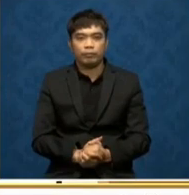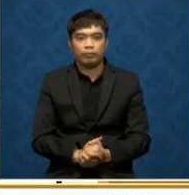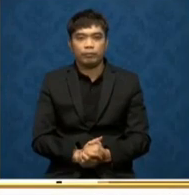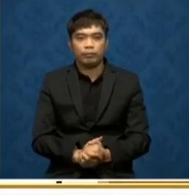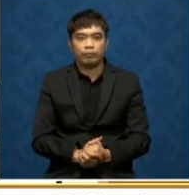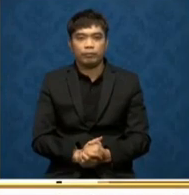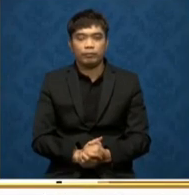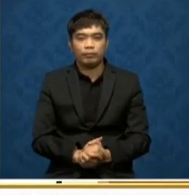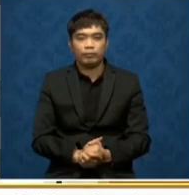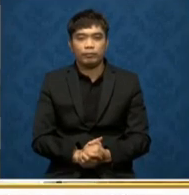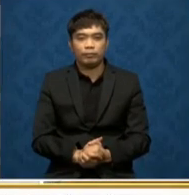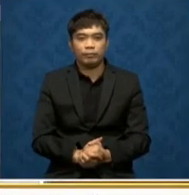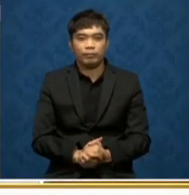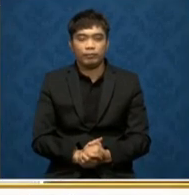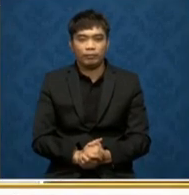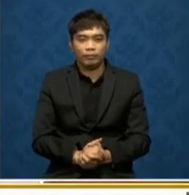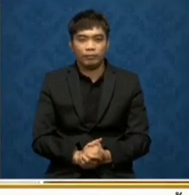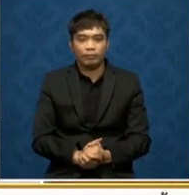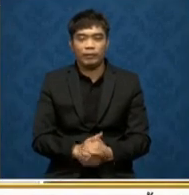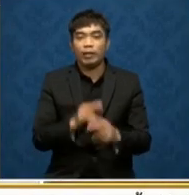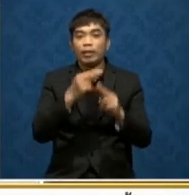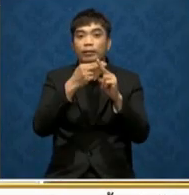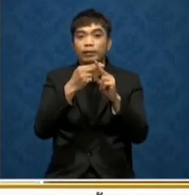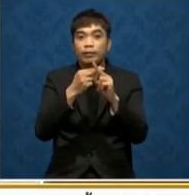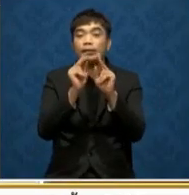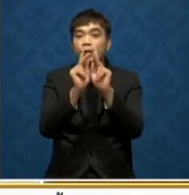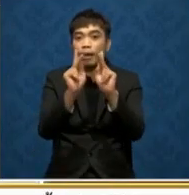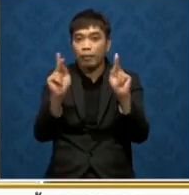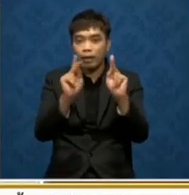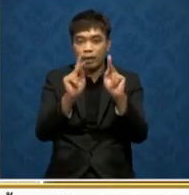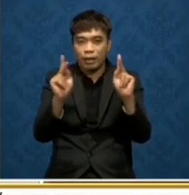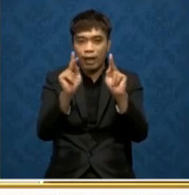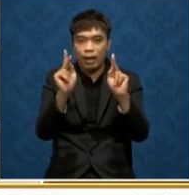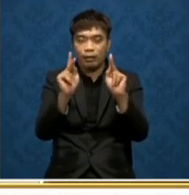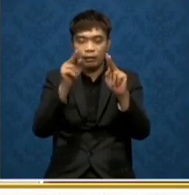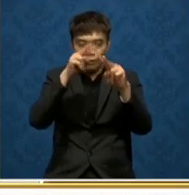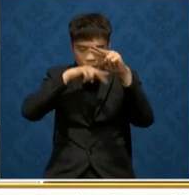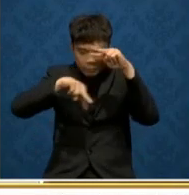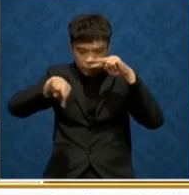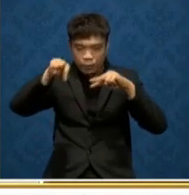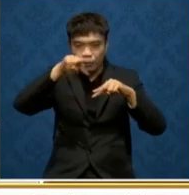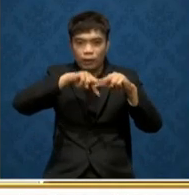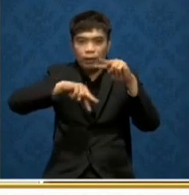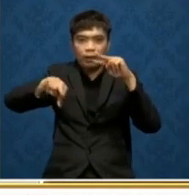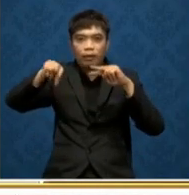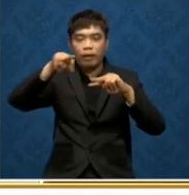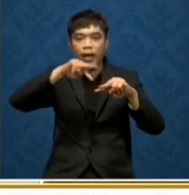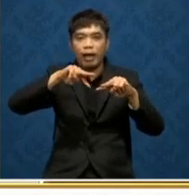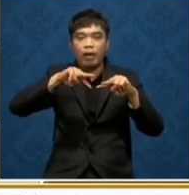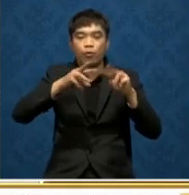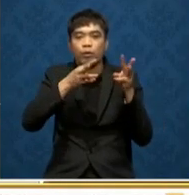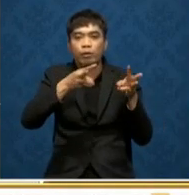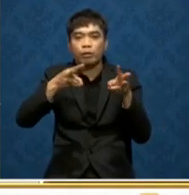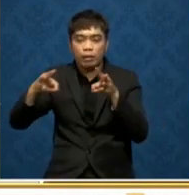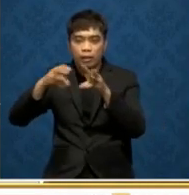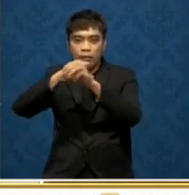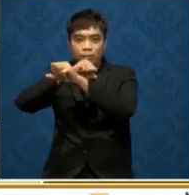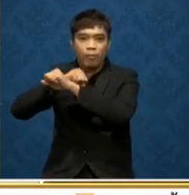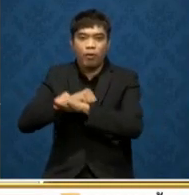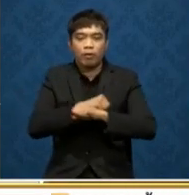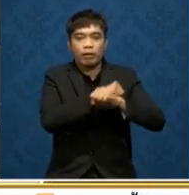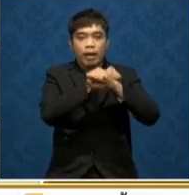รายชื่อคณะกรรมการวิสามัญพิจารณาศึกษาแนวทางการป้องกันและแก้